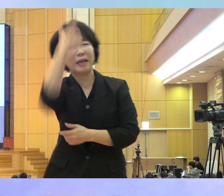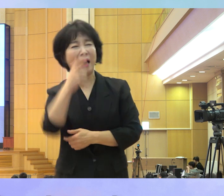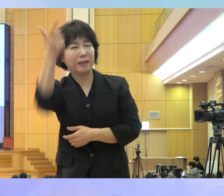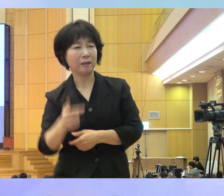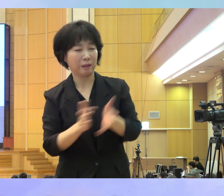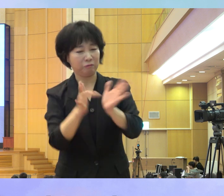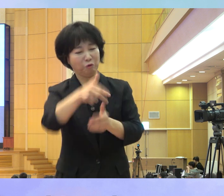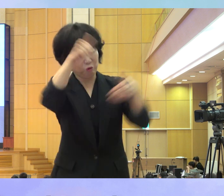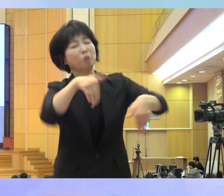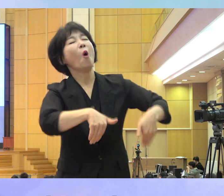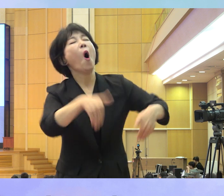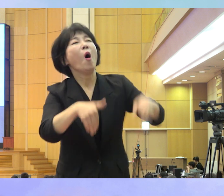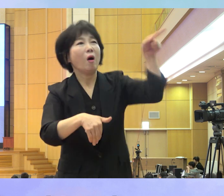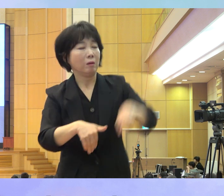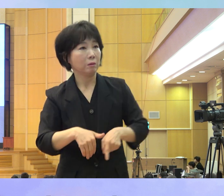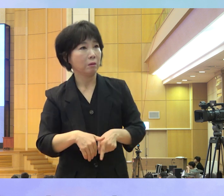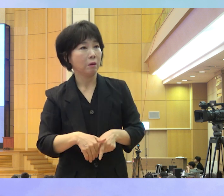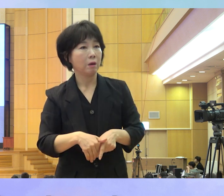에이 선지자고 뭐고 간에